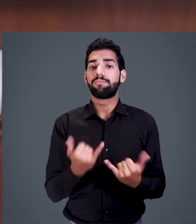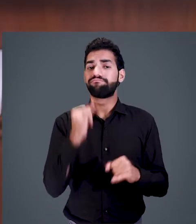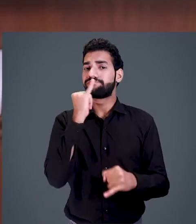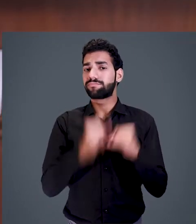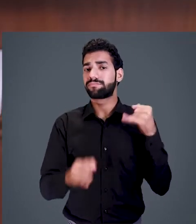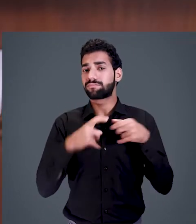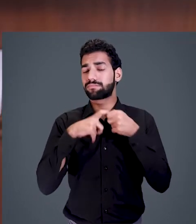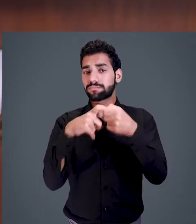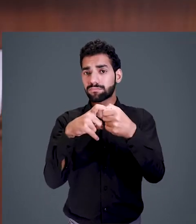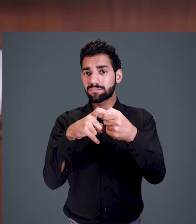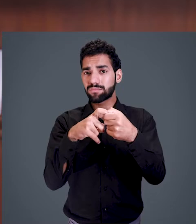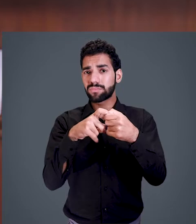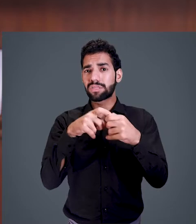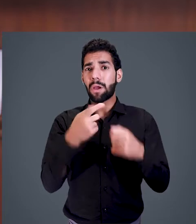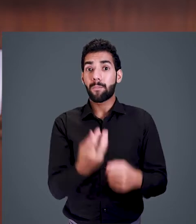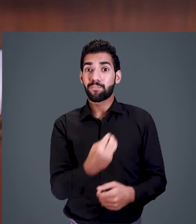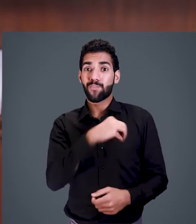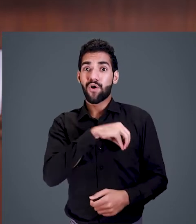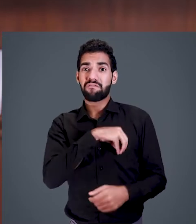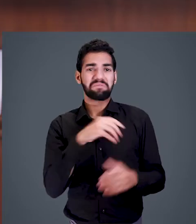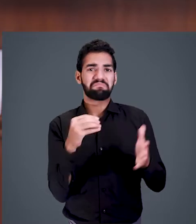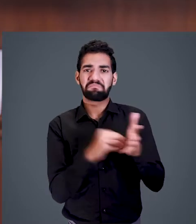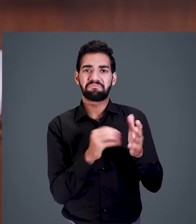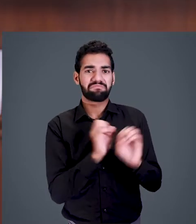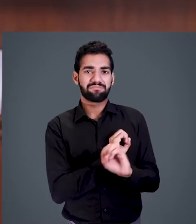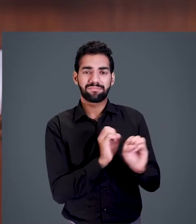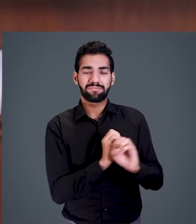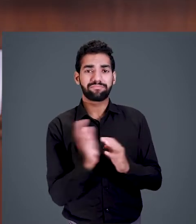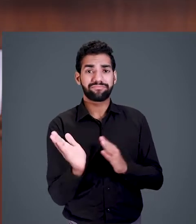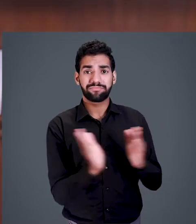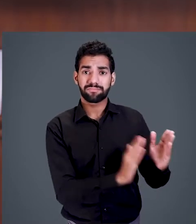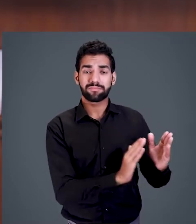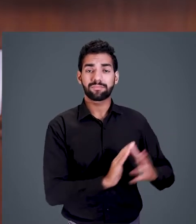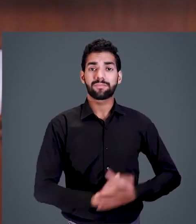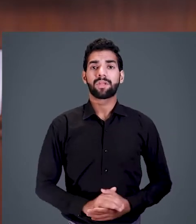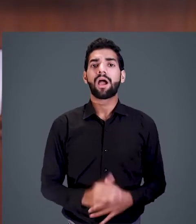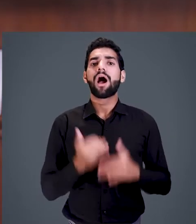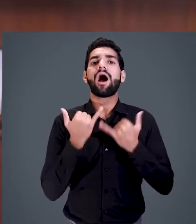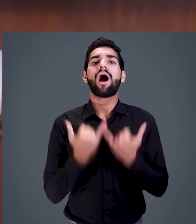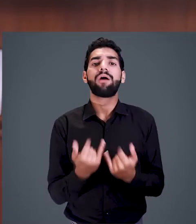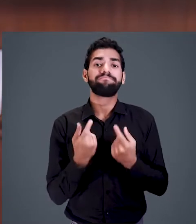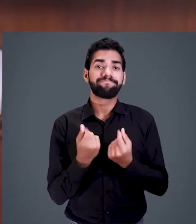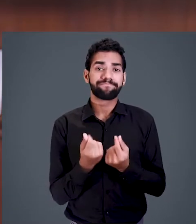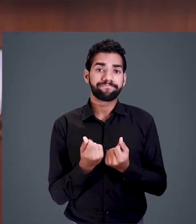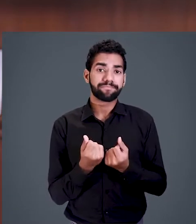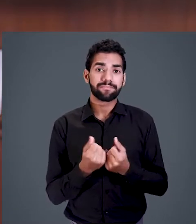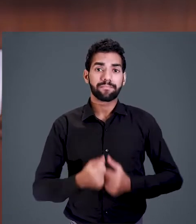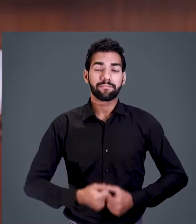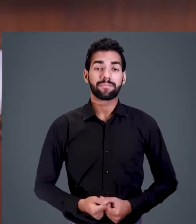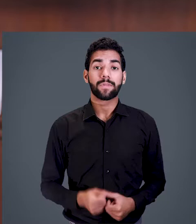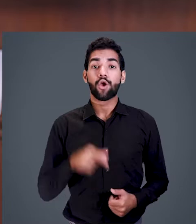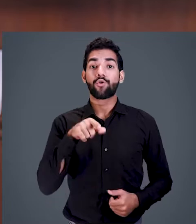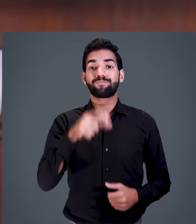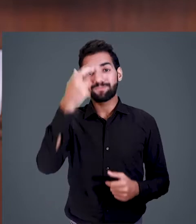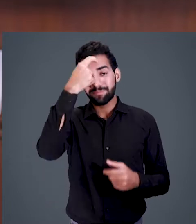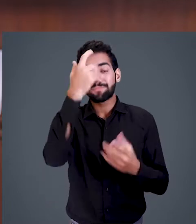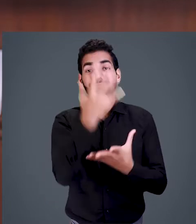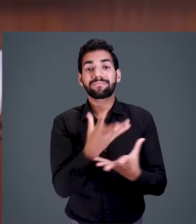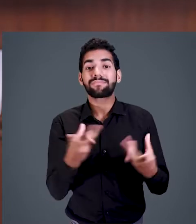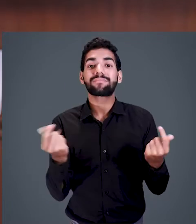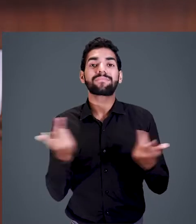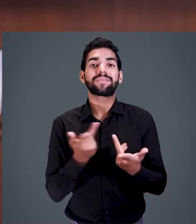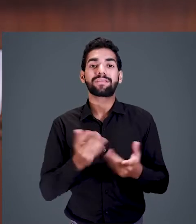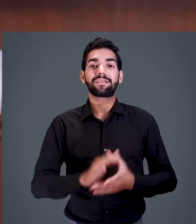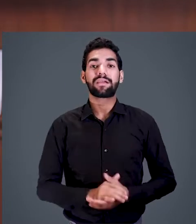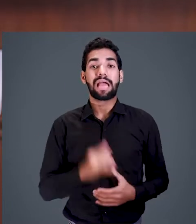अब रहा आखिरी सवाल कि इंटरेस्ट रेट तो काम नहीं कर रहा, लेकिन अब क्या करें? उसका हल ये